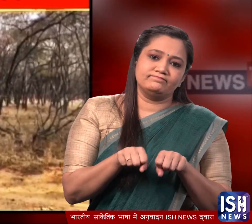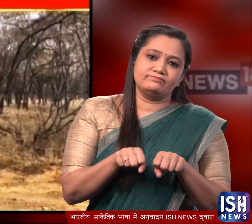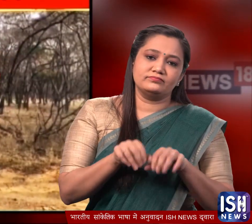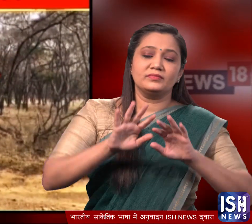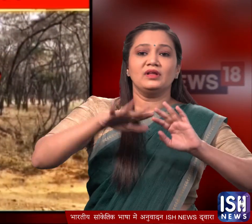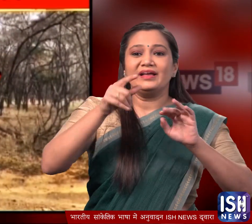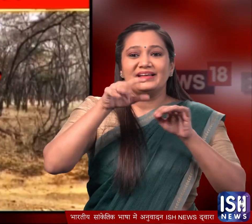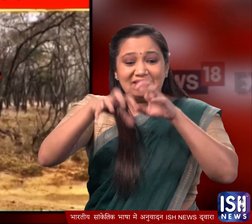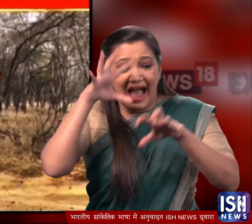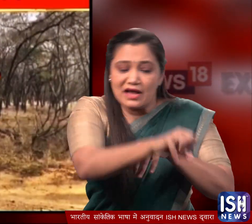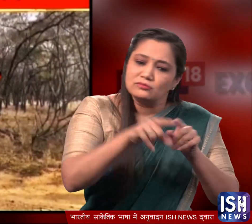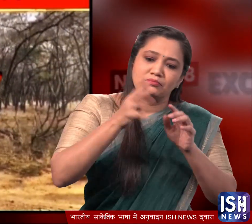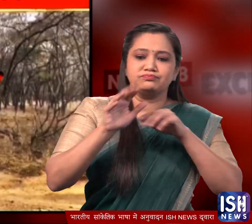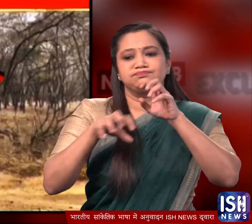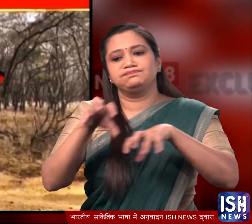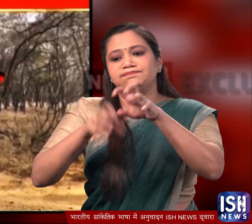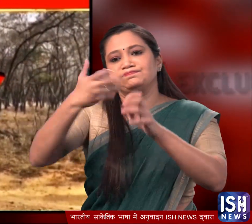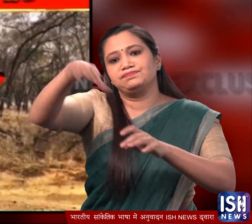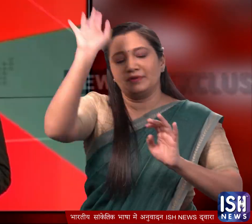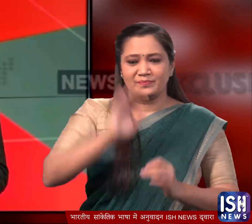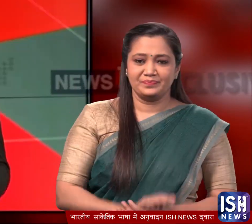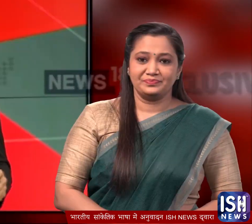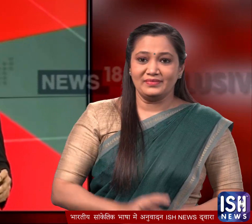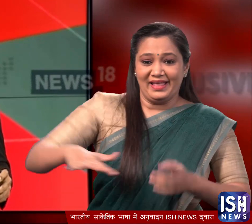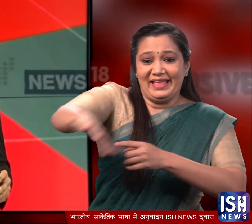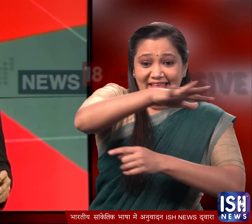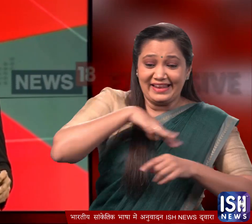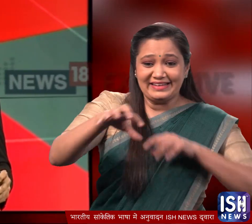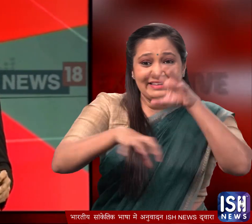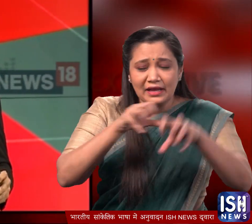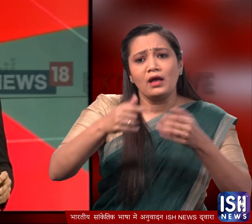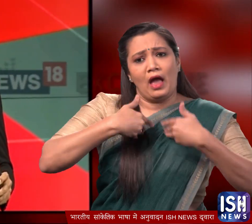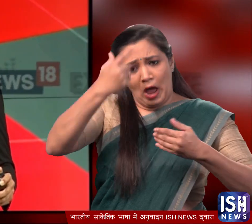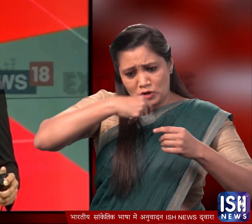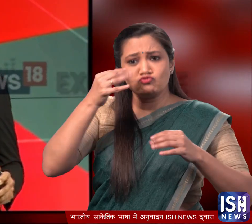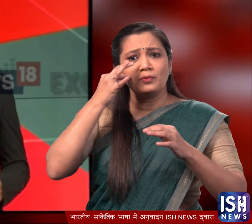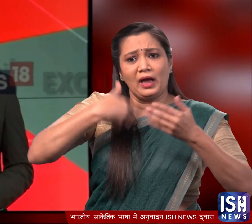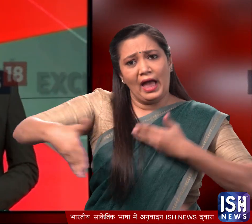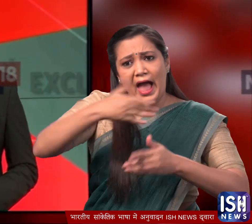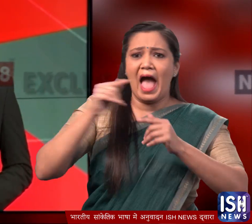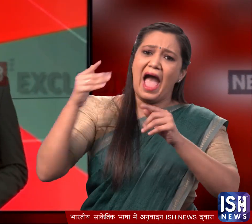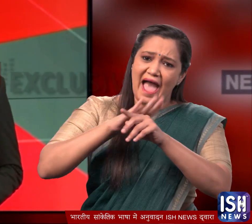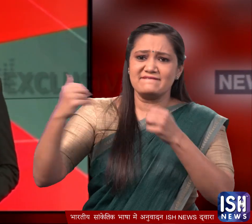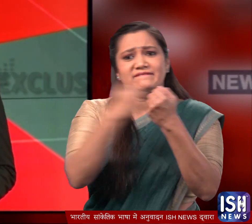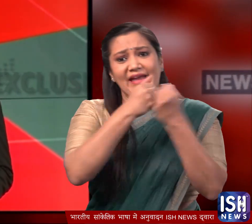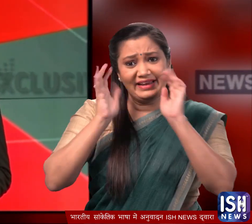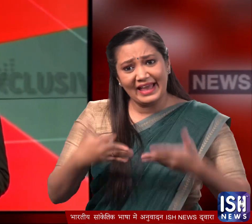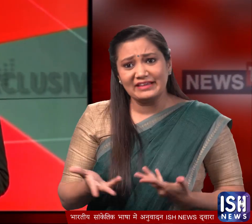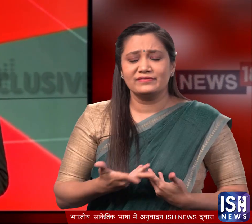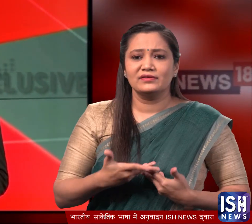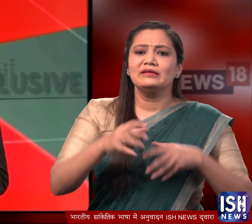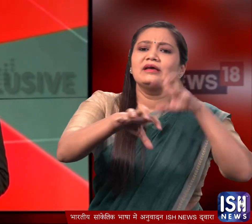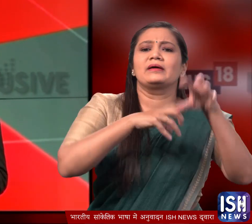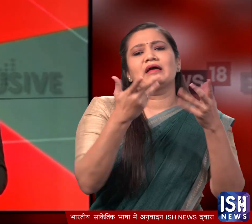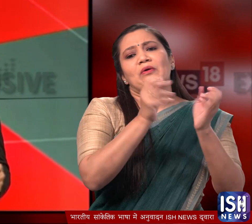पर बैठ गई, जिसके बाद हमला करने वाली बाघिन वहां से चली गई। सौभाग्य की बात यह कि जमीन पर कब्जे के लिए हम इंसान जब एक दूसरे का खून बहाने से